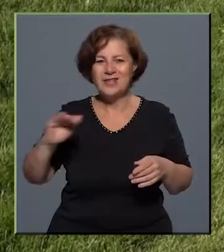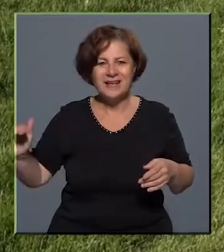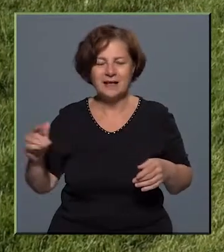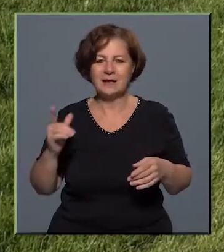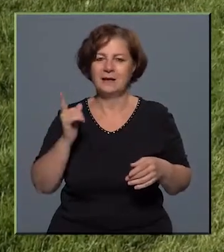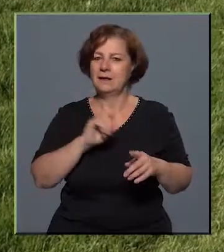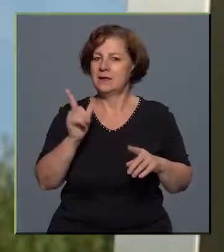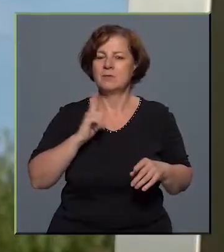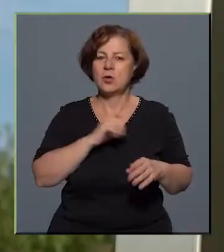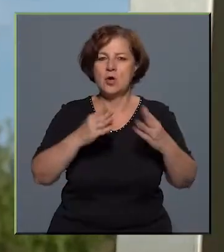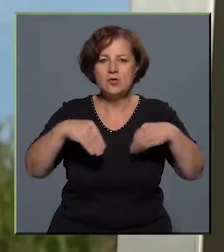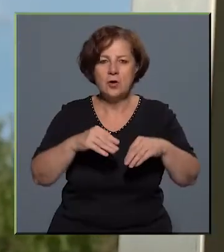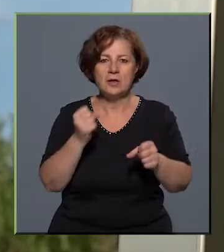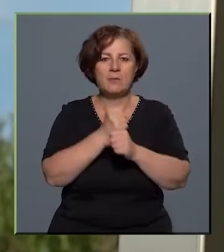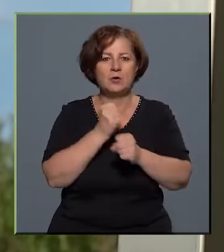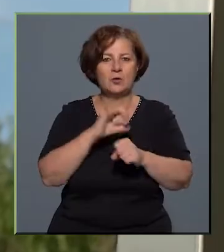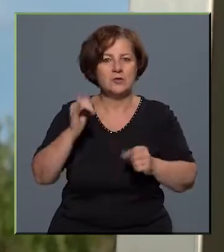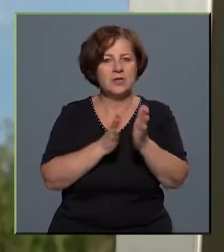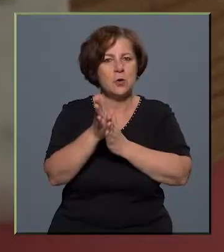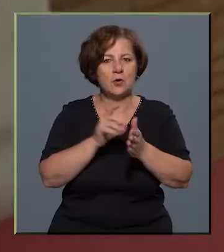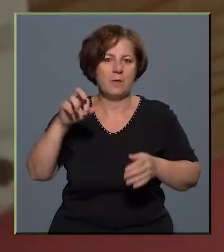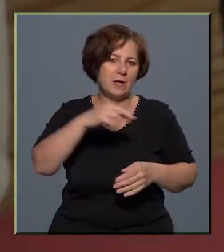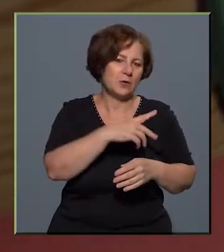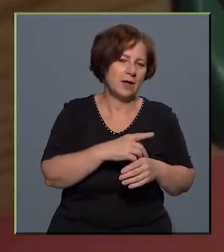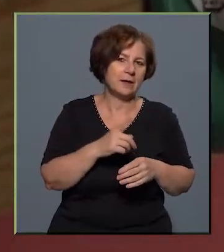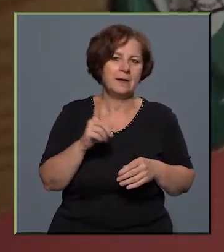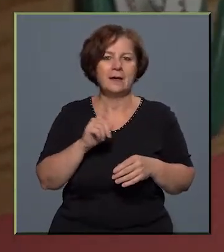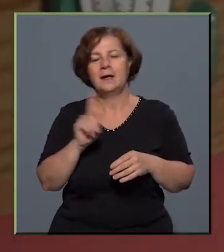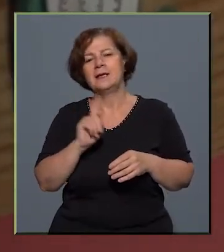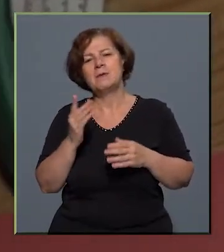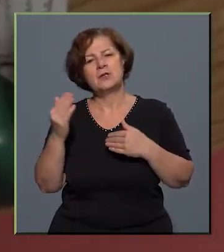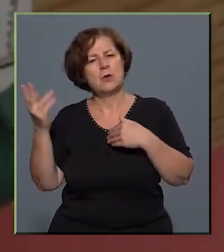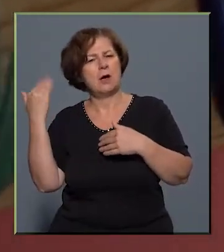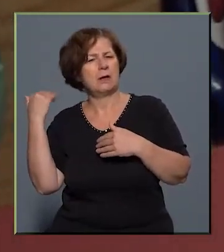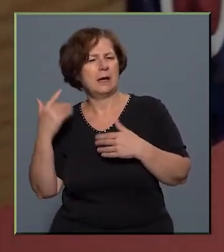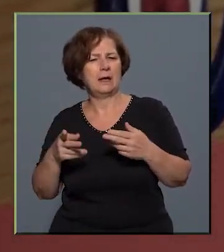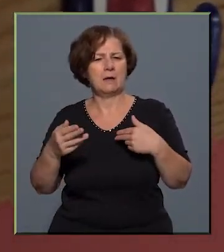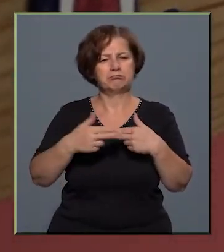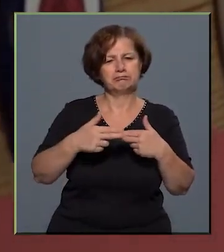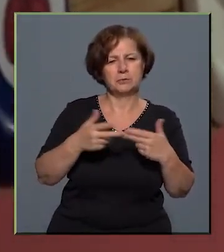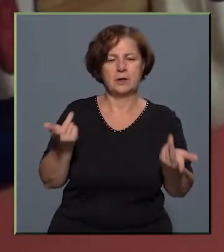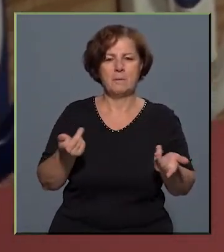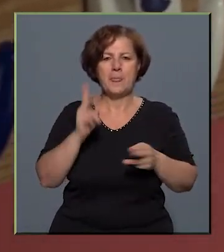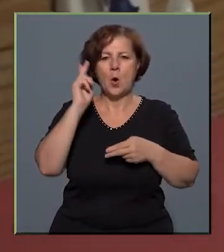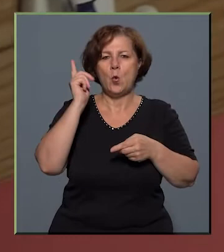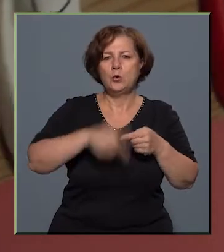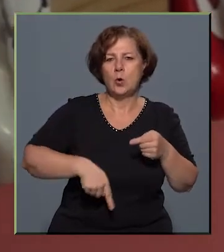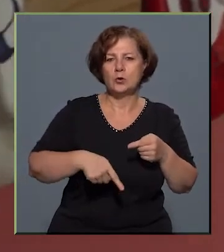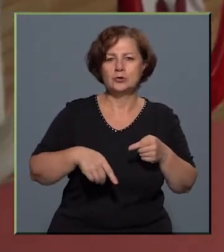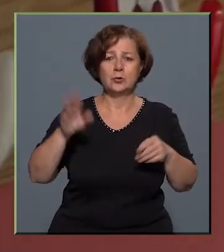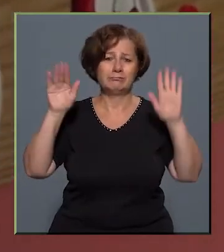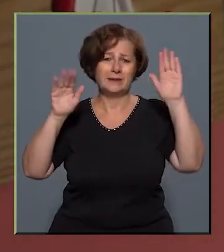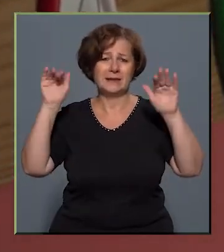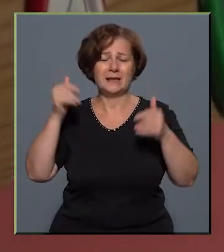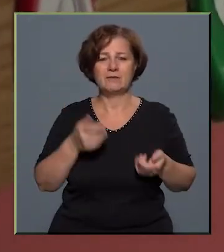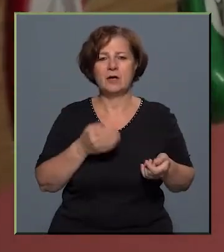csak a szülők, hanem a dolgozók is örömmel jönnek majd ide. Nem is olyan nagyon régen, amikor az utolsó integetések